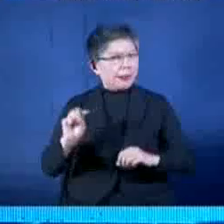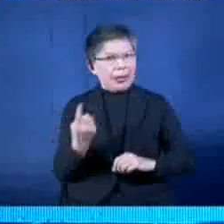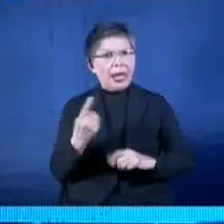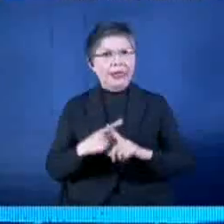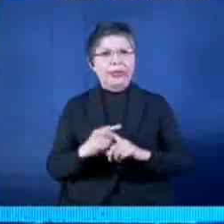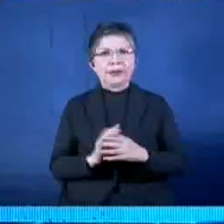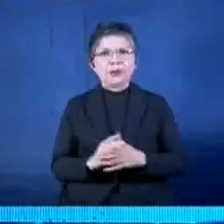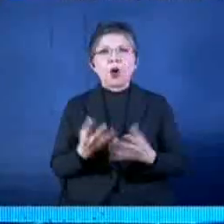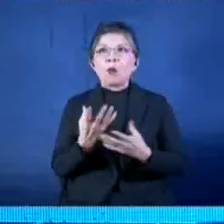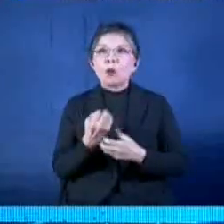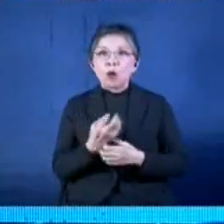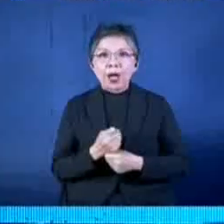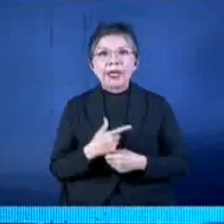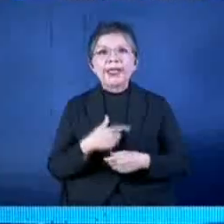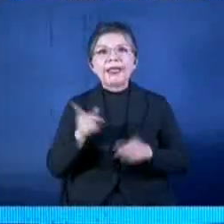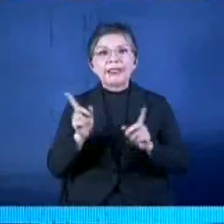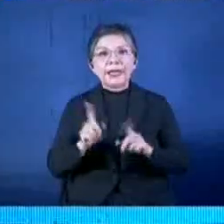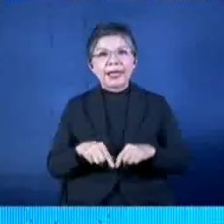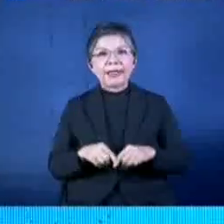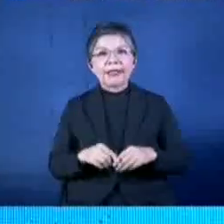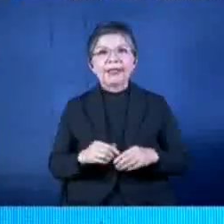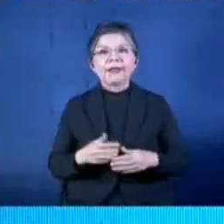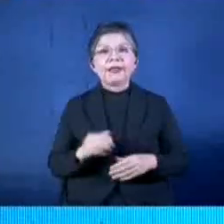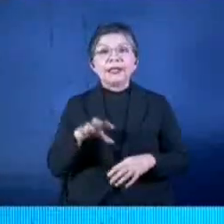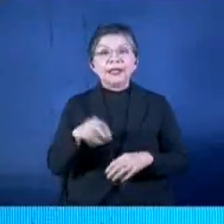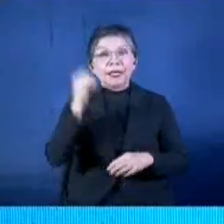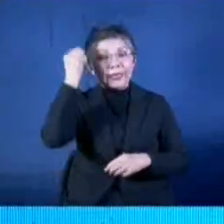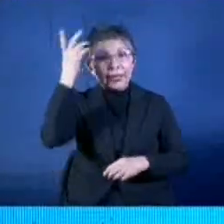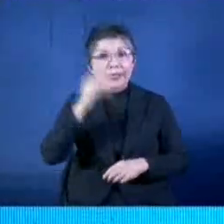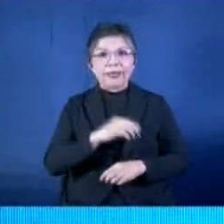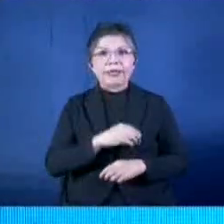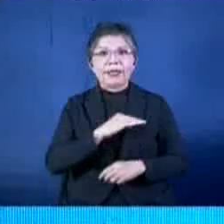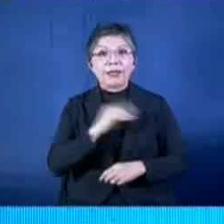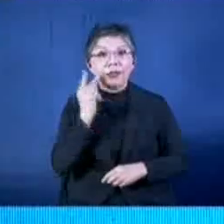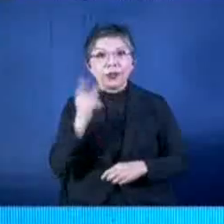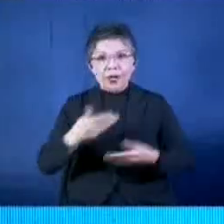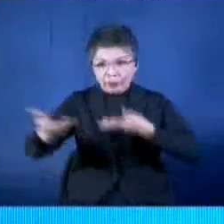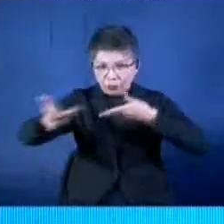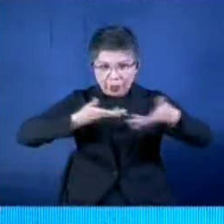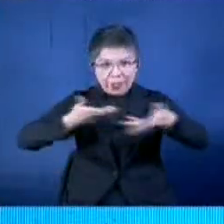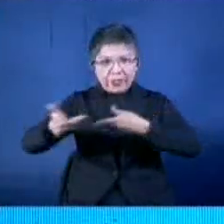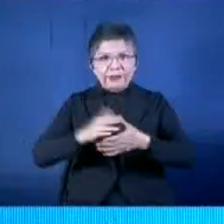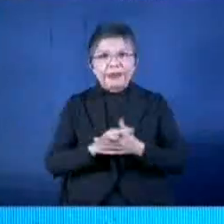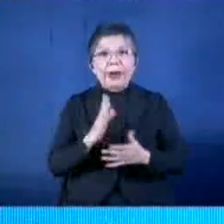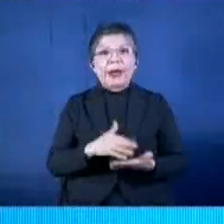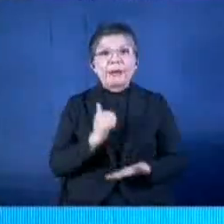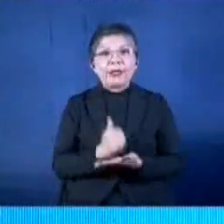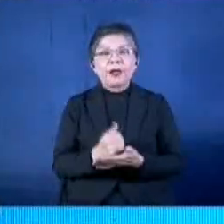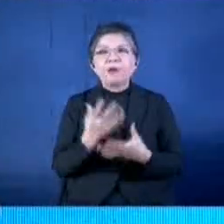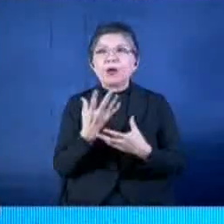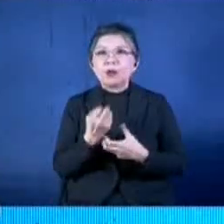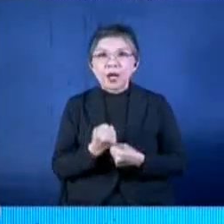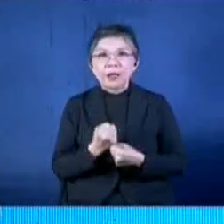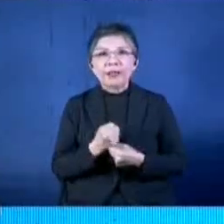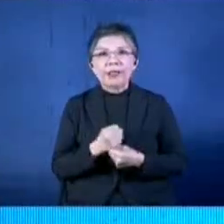Betul. Mudah-mudahan ini akan menjadi ajang di mana ide dan gagasan dipertukarkan. Dan yang paling penting, mudah-mudahan